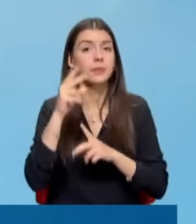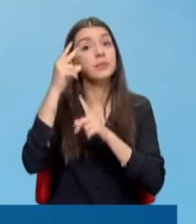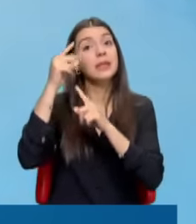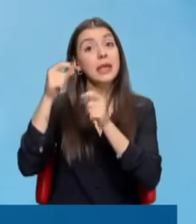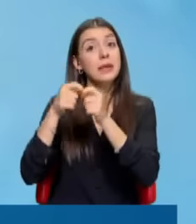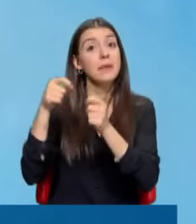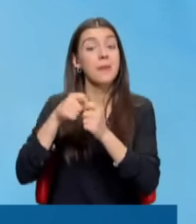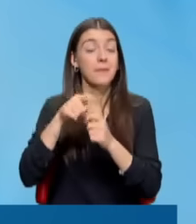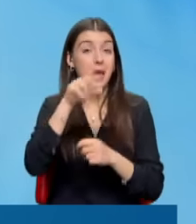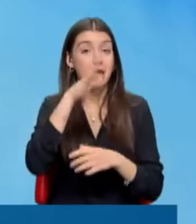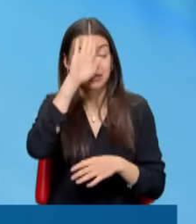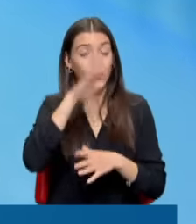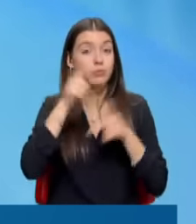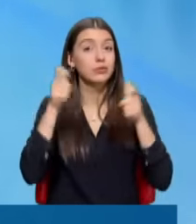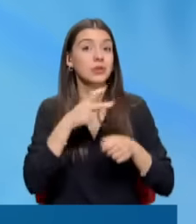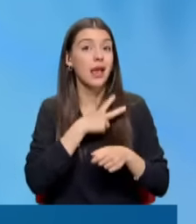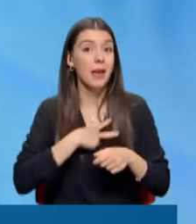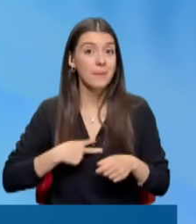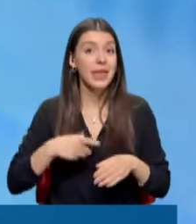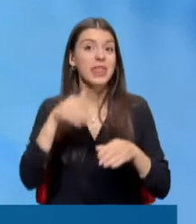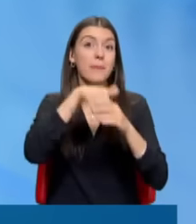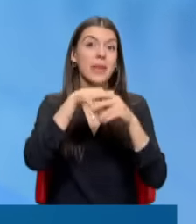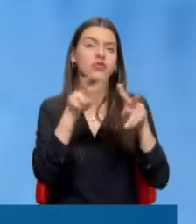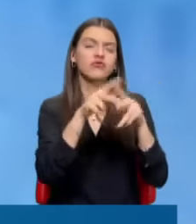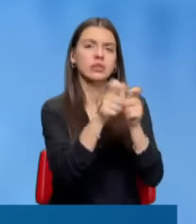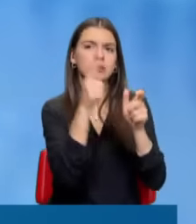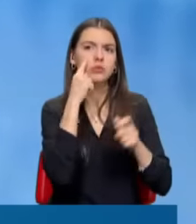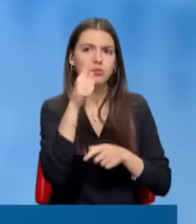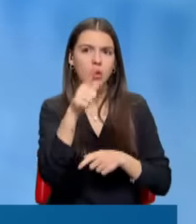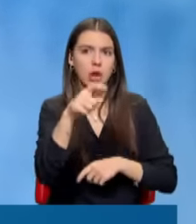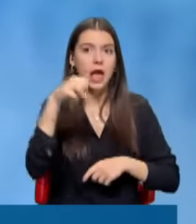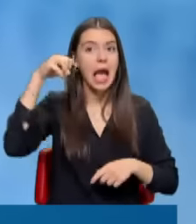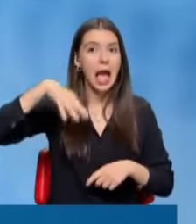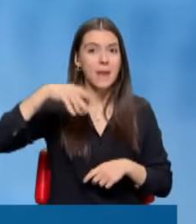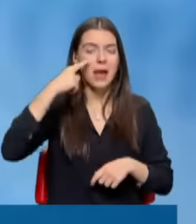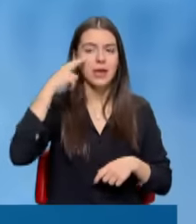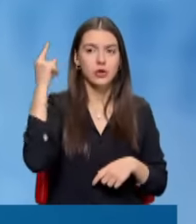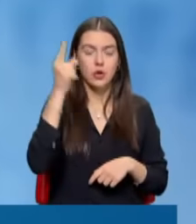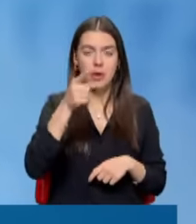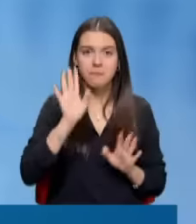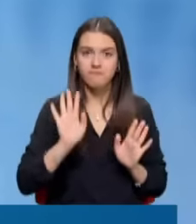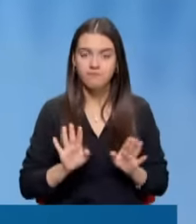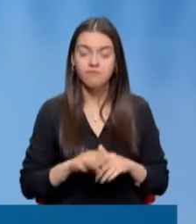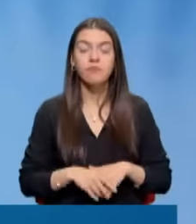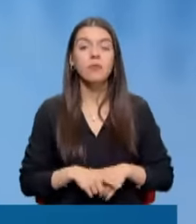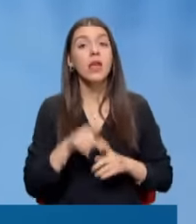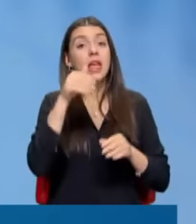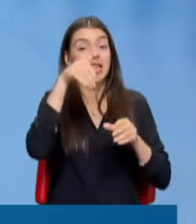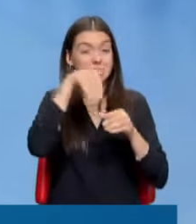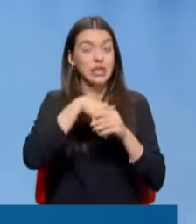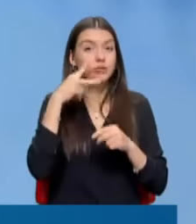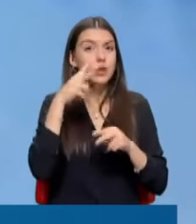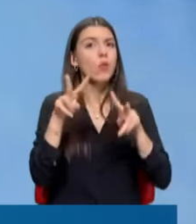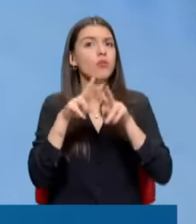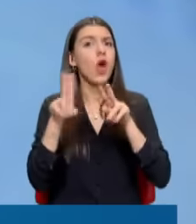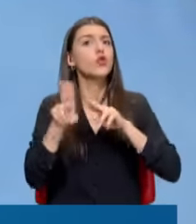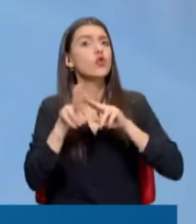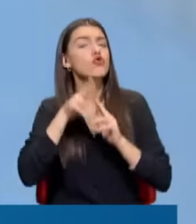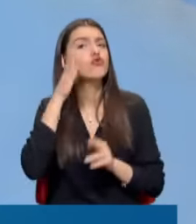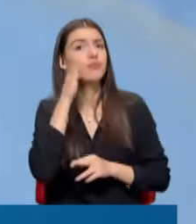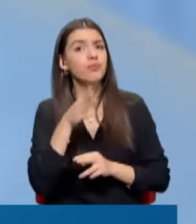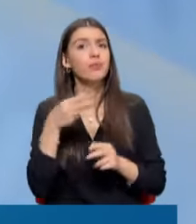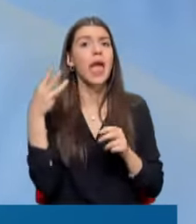meclisindeki AK Partili Grup Başkan Vekili'nin çıkışını dile getiriyor. Yerel seçimlerde Murat Kurum'la Ekrem İmamoğlu